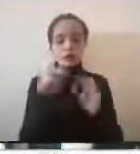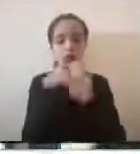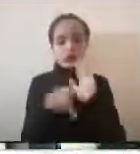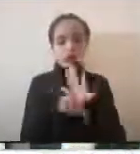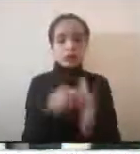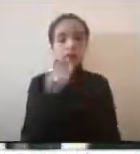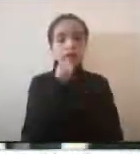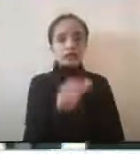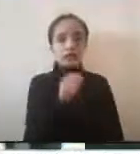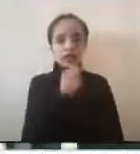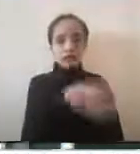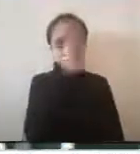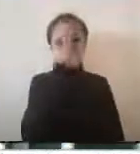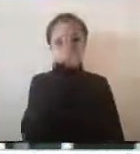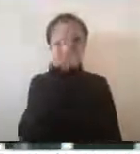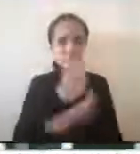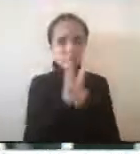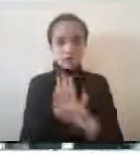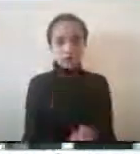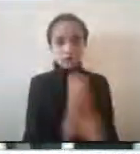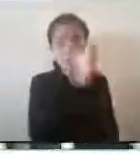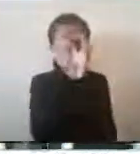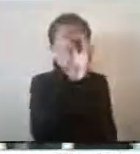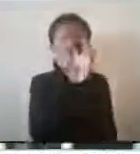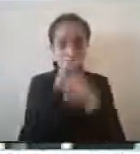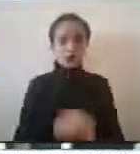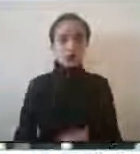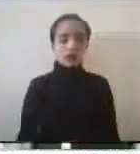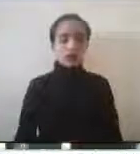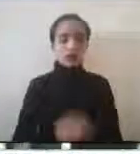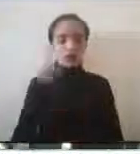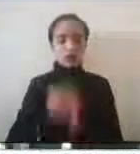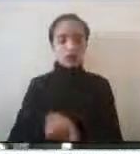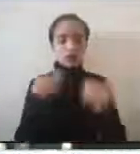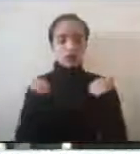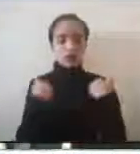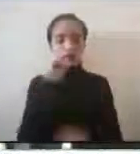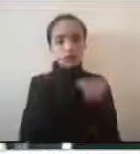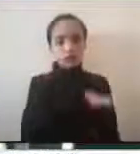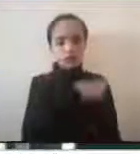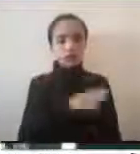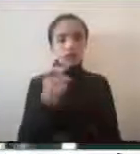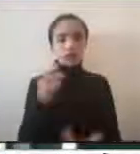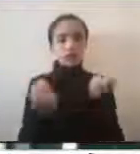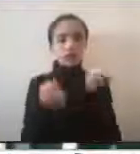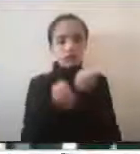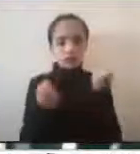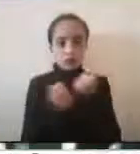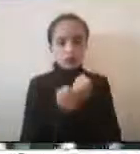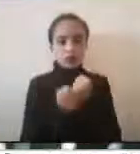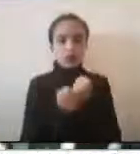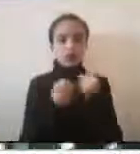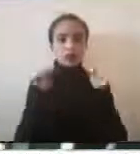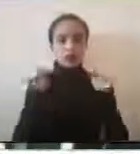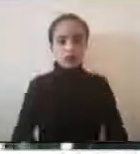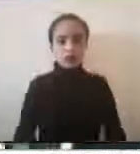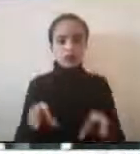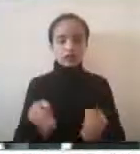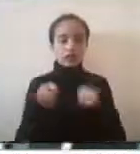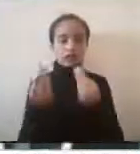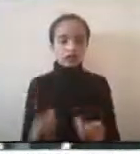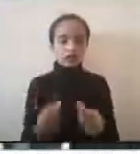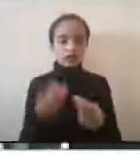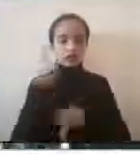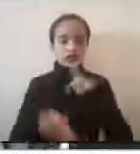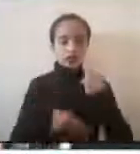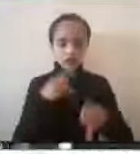Sana kasabay ng paghigpit, ganun din po yung benepisyo, yung suporta, yung subsidy na may bibigay po nila sa mga tao, lalo na po